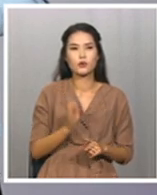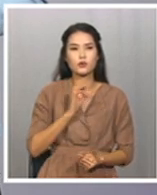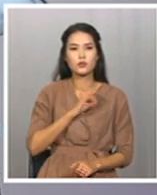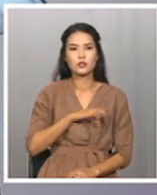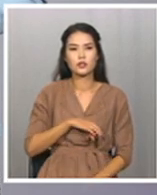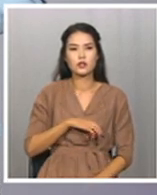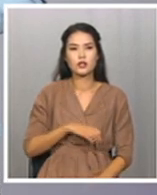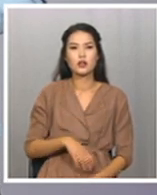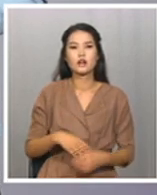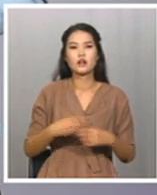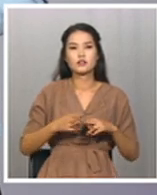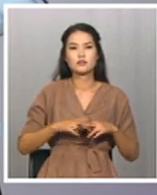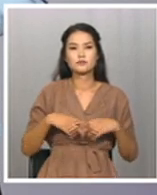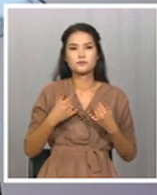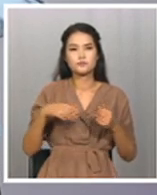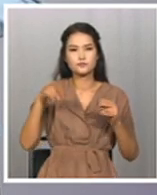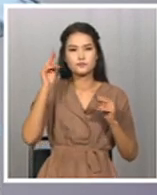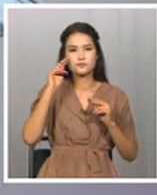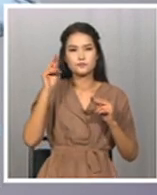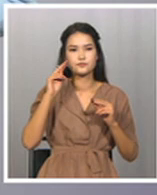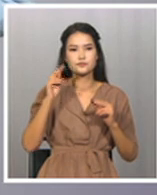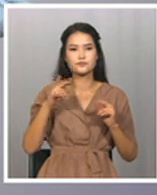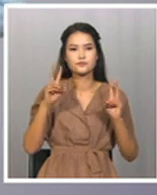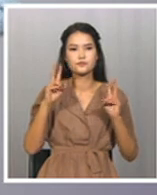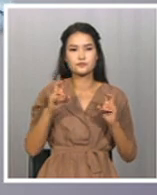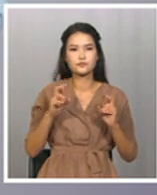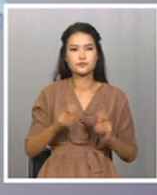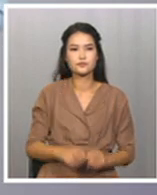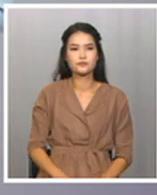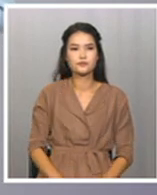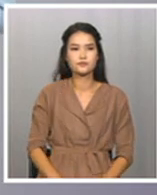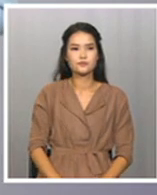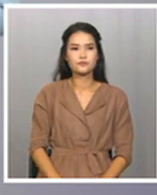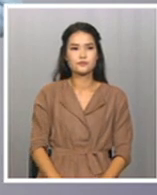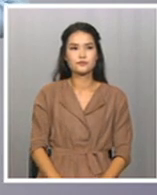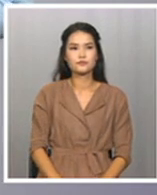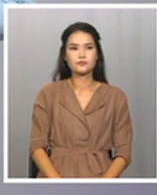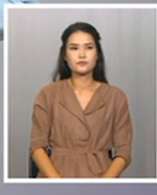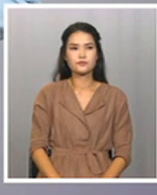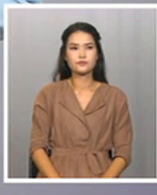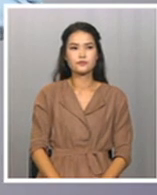Олай болса, бүгінгі сабағымыздың тақырыбы.